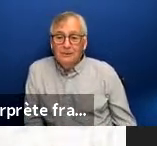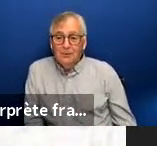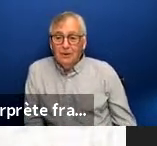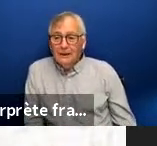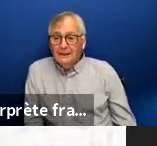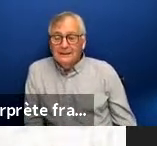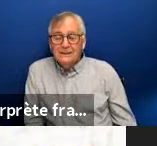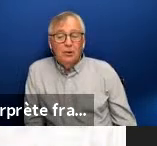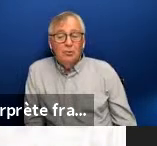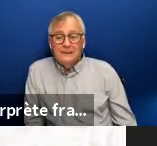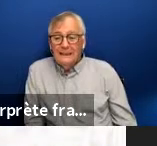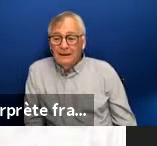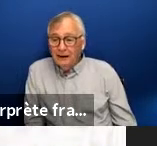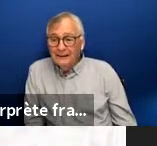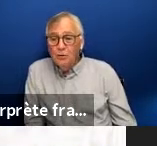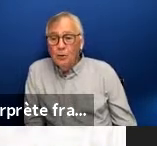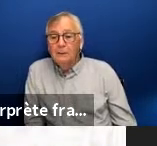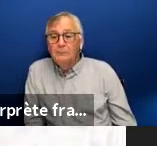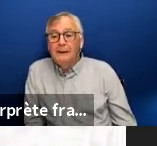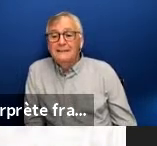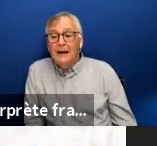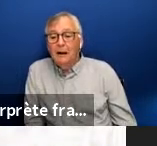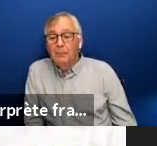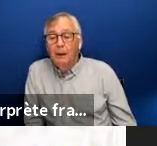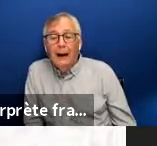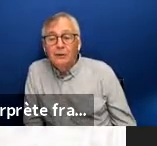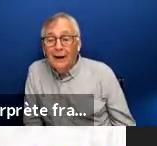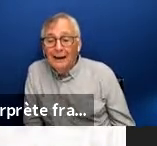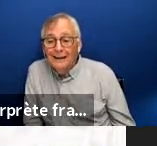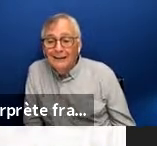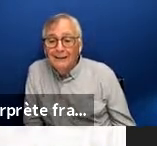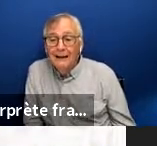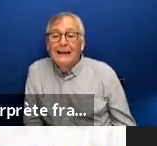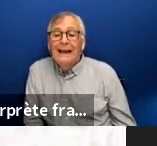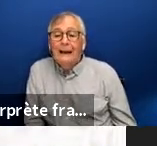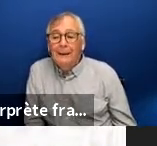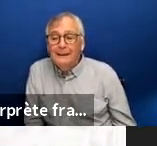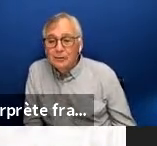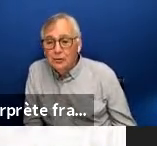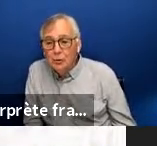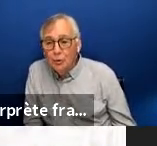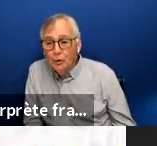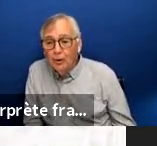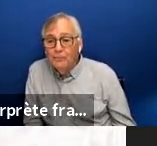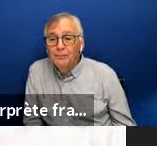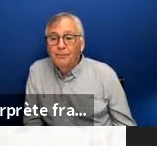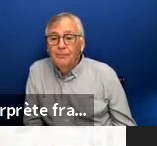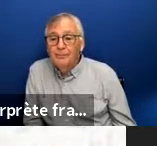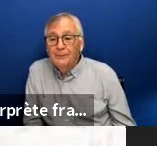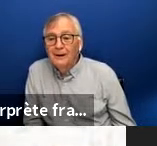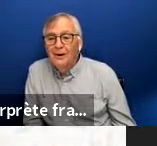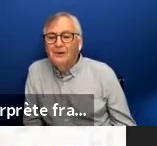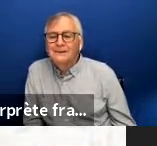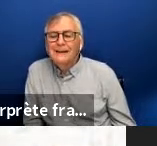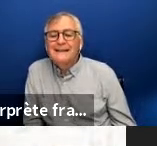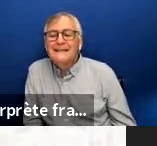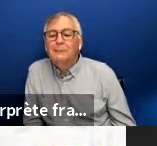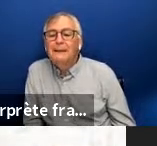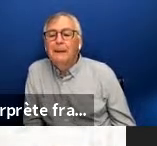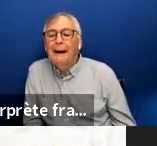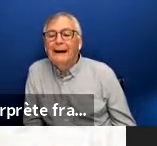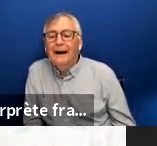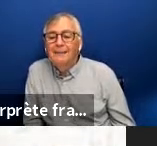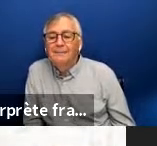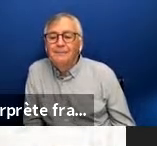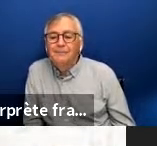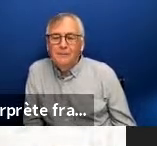Donc, c'est un organisme qui a aussi des fêtes annuelles, par exemple, à Noël, la cabane à sucre. Ça rassemble